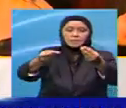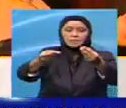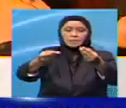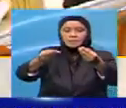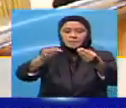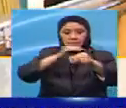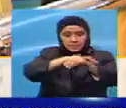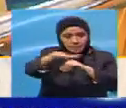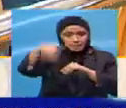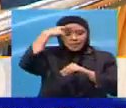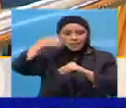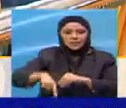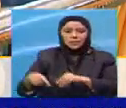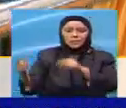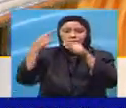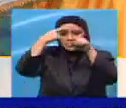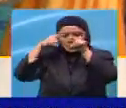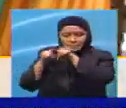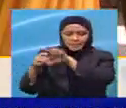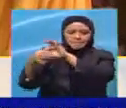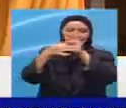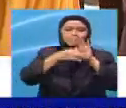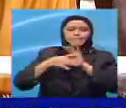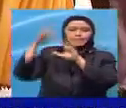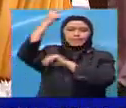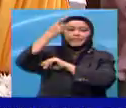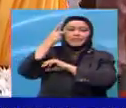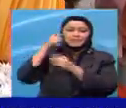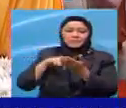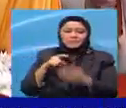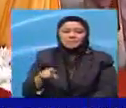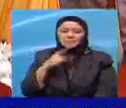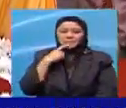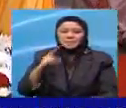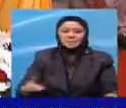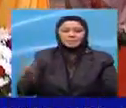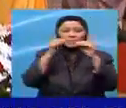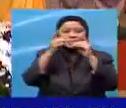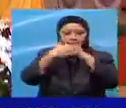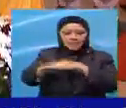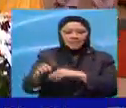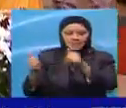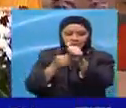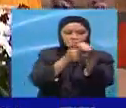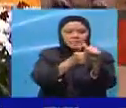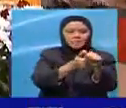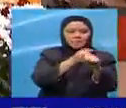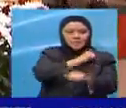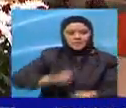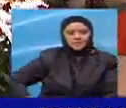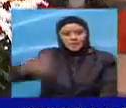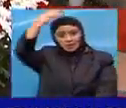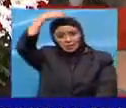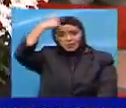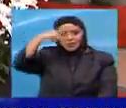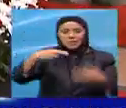politik inilah Datuk Seri azm ditemui media selepas mengiringi Sultan Selangor Sultan sharafuddin Idris Shah